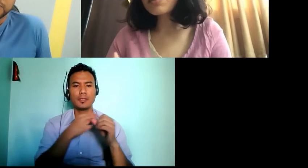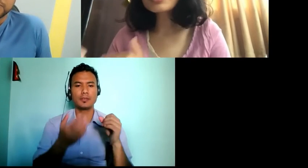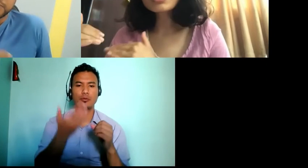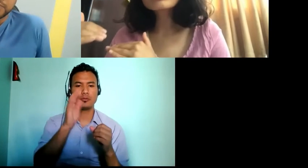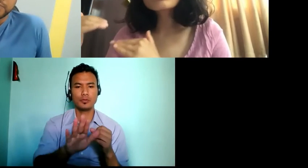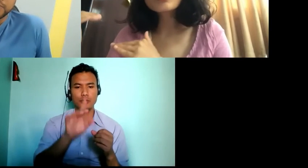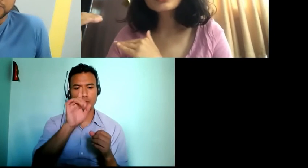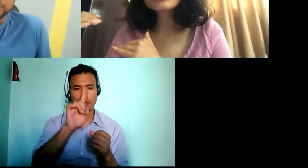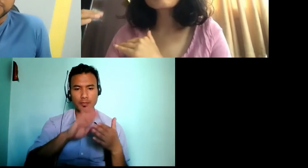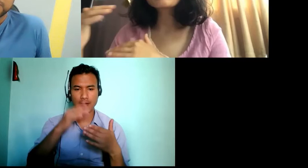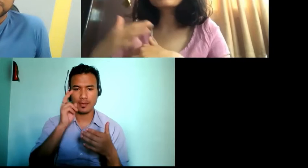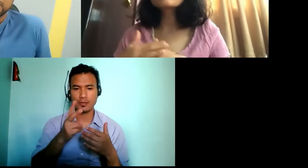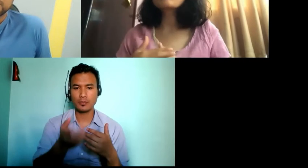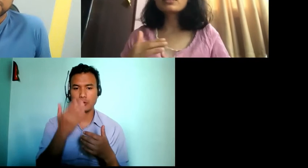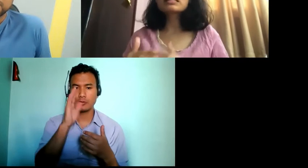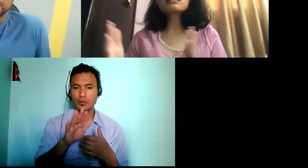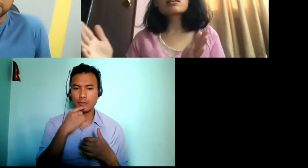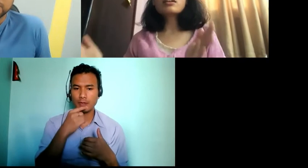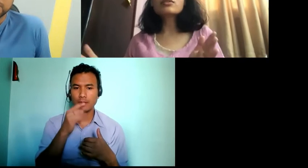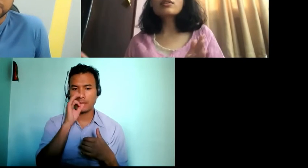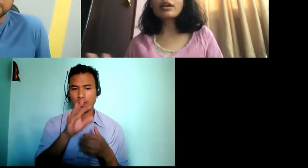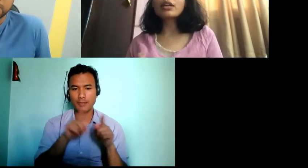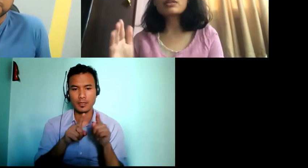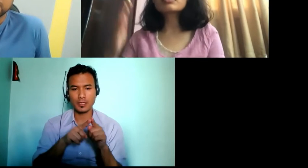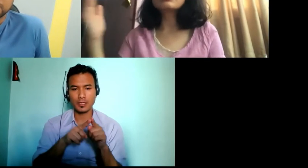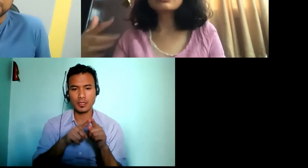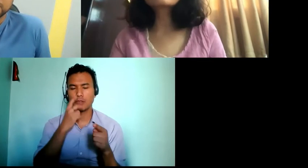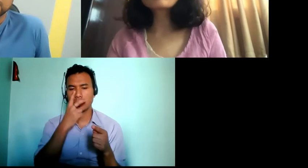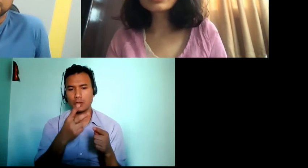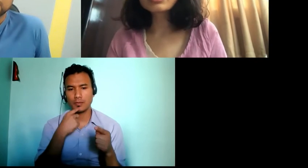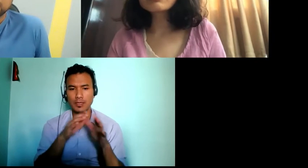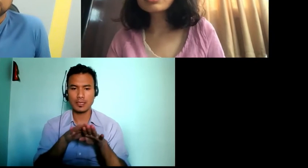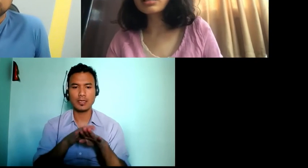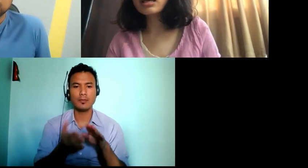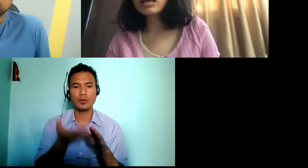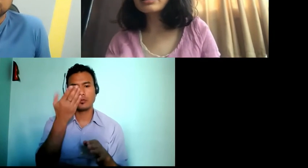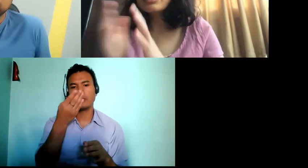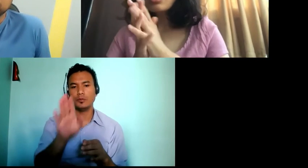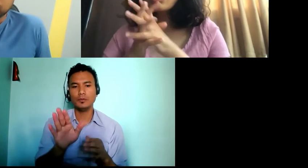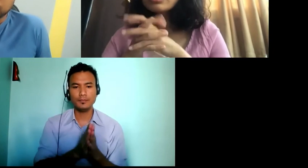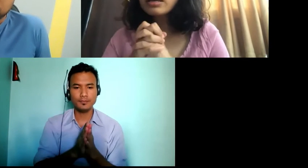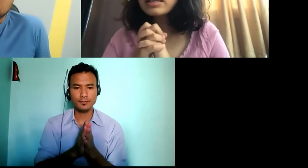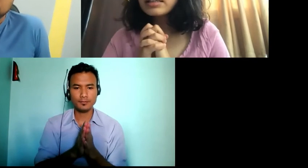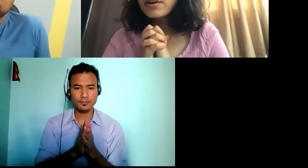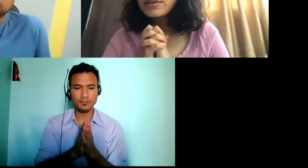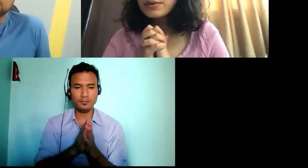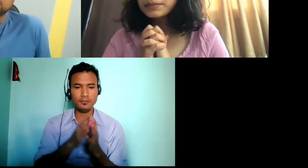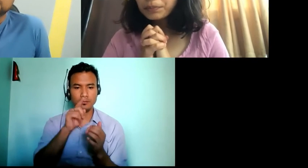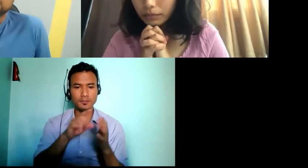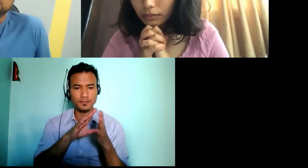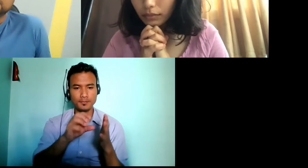वान मन्थमा यत्रो बढेको छ भनेपछि अभियसली यो अर्को हेऱ्यो भने त धेरै नै बढिरहेको हुन्छ कि है. अनि यसले